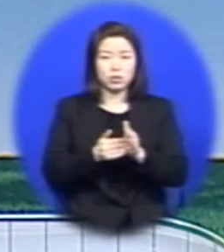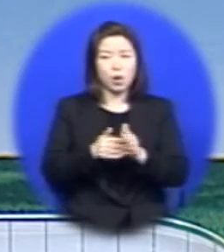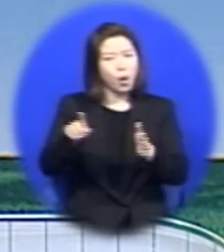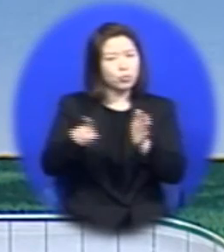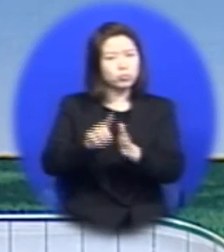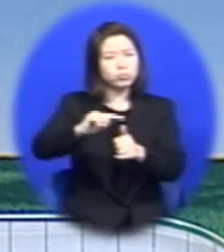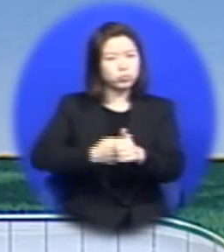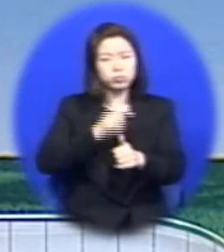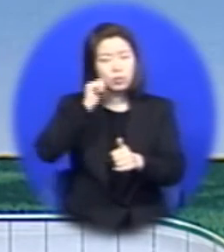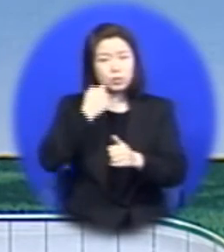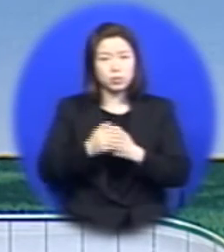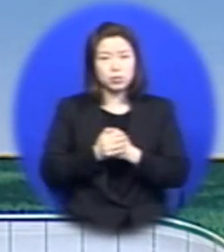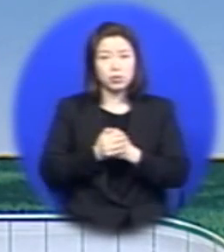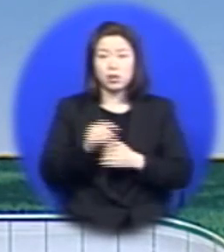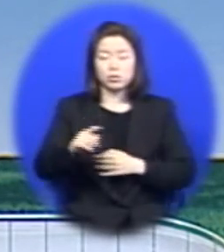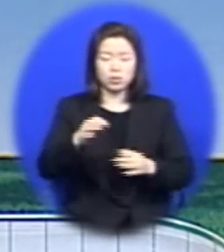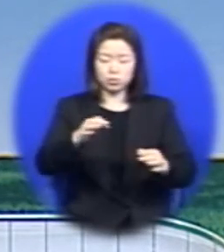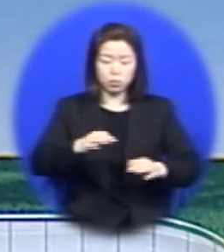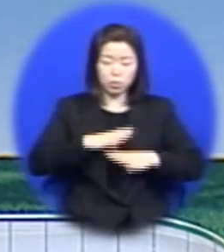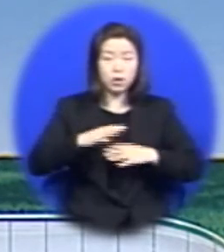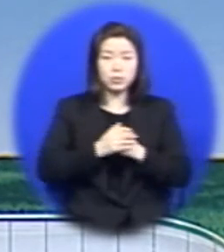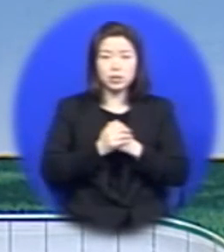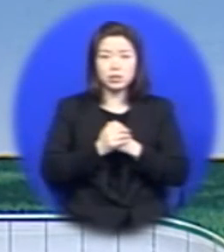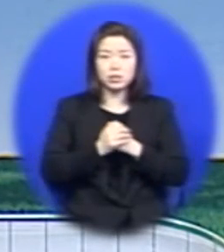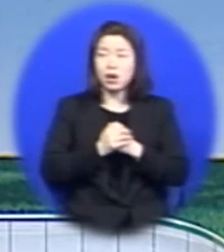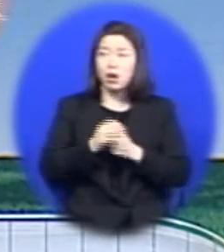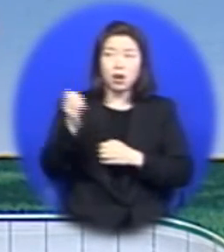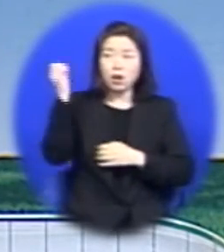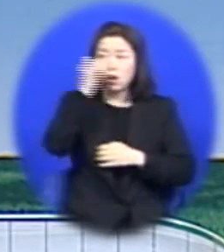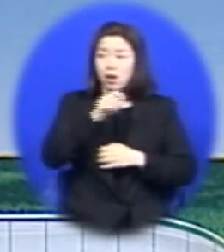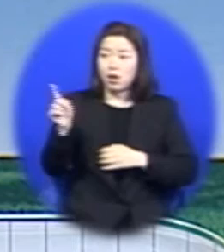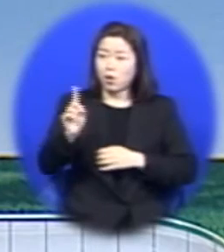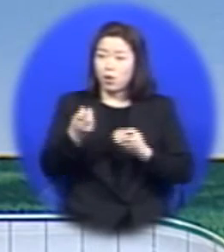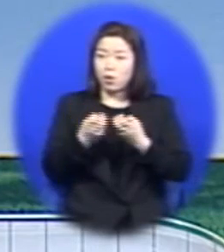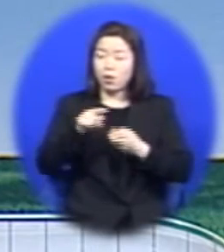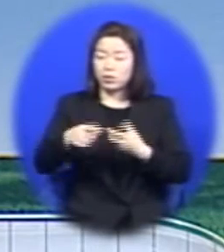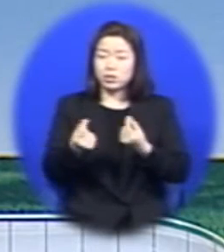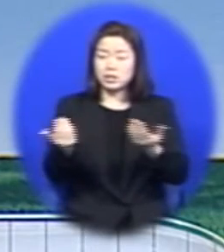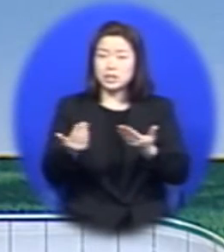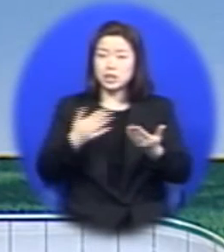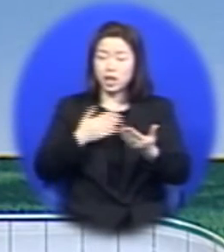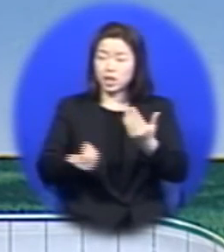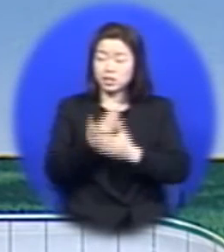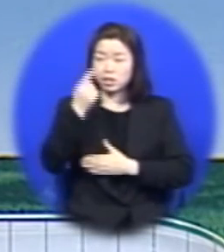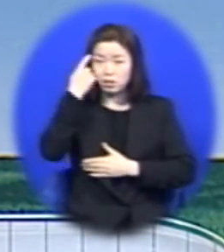믿어지지가 않았어요. 그걸 놀랍다든지 뭐 이야 어떻게 그런 일이 내게 일어났나 이렇게 하지